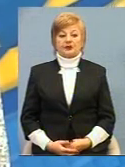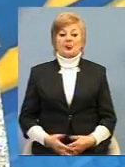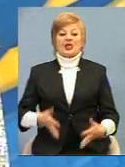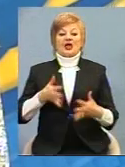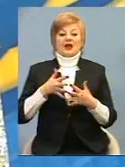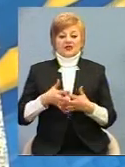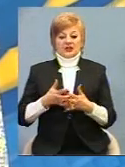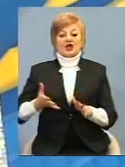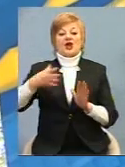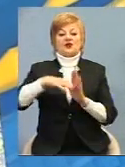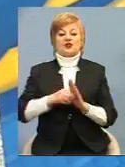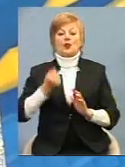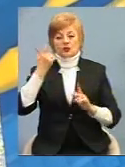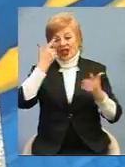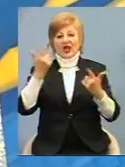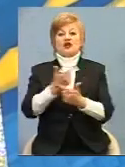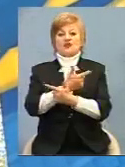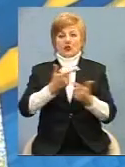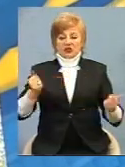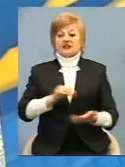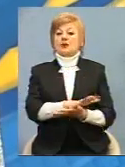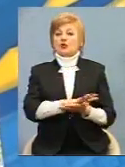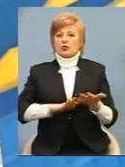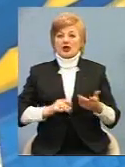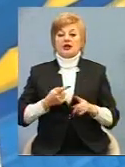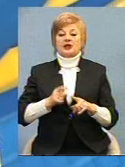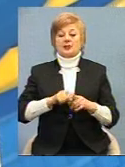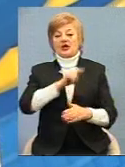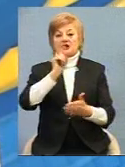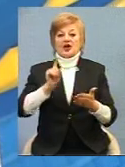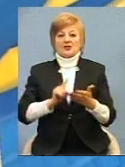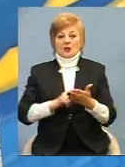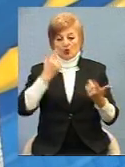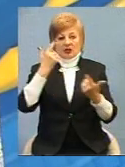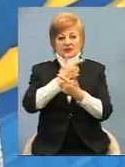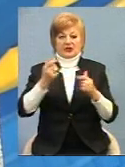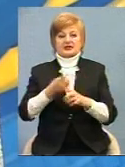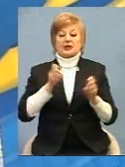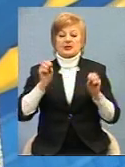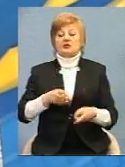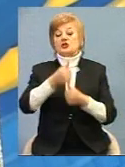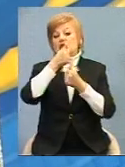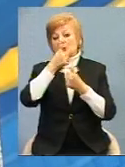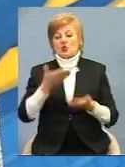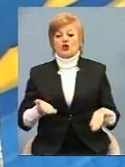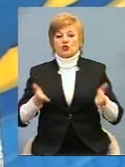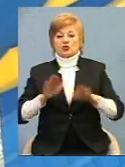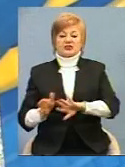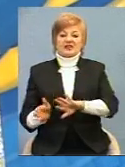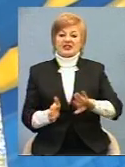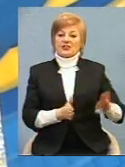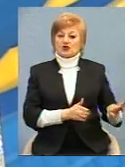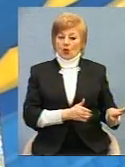Війна, в тому числі інформаційна, триває. Тому і питання інформаційної безпеки не може залишатися поза увагою наукового